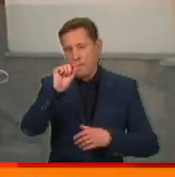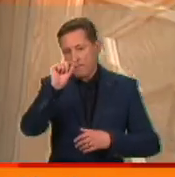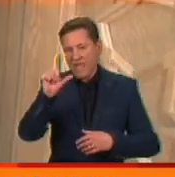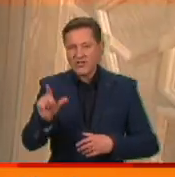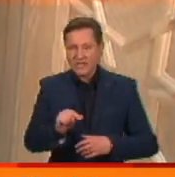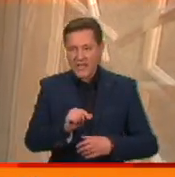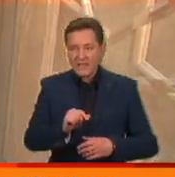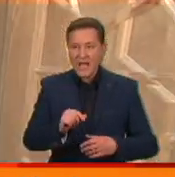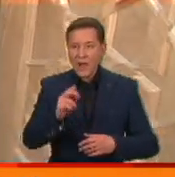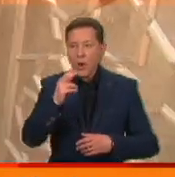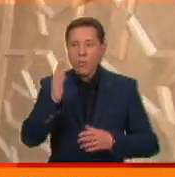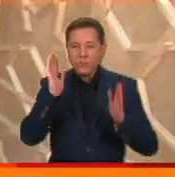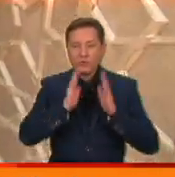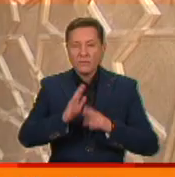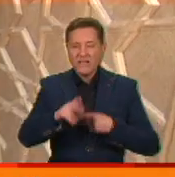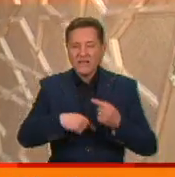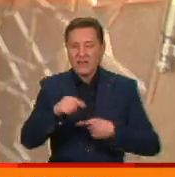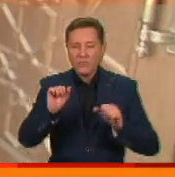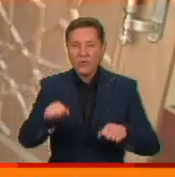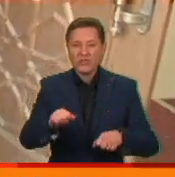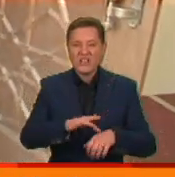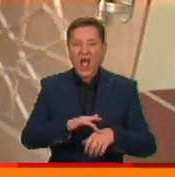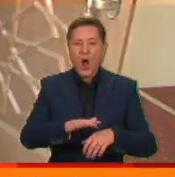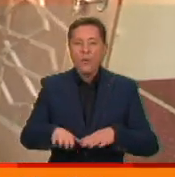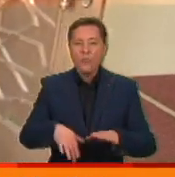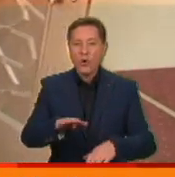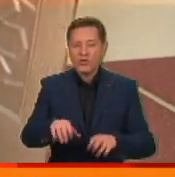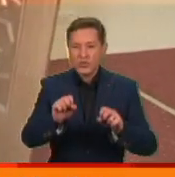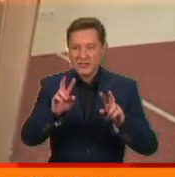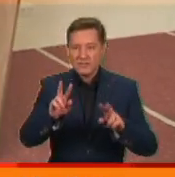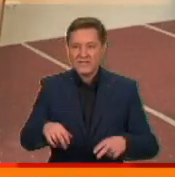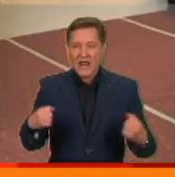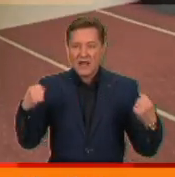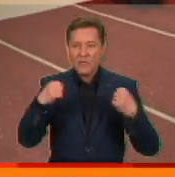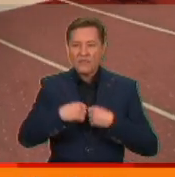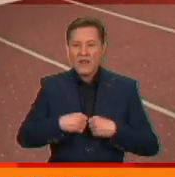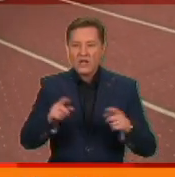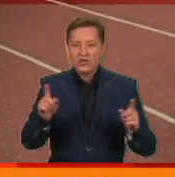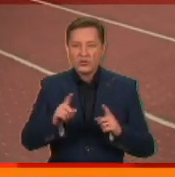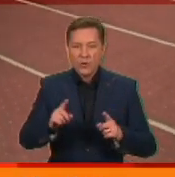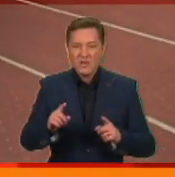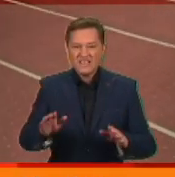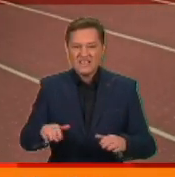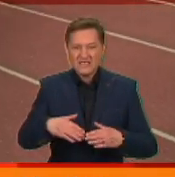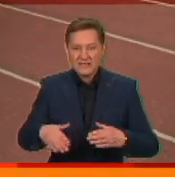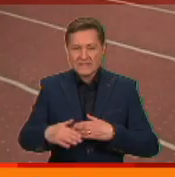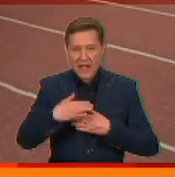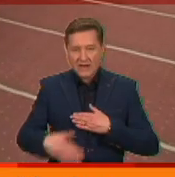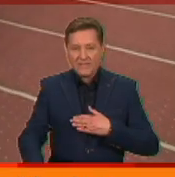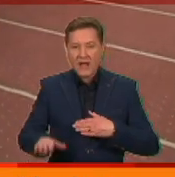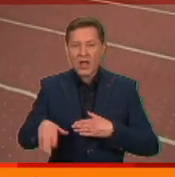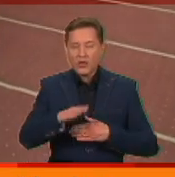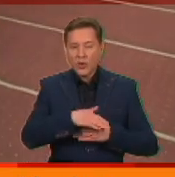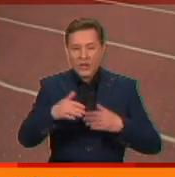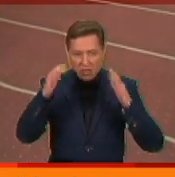мусульманськими традиціями заходити в мечеть можна лише босою у спеціальному вбранні, щоб закривало ноги, і з